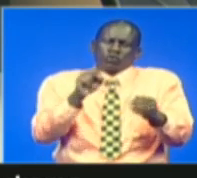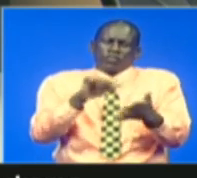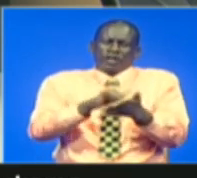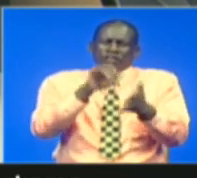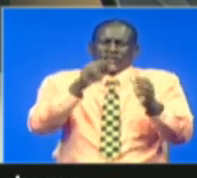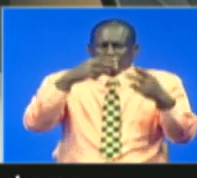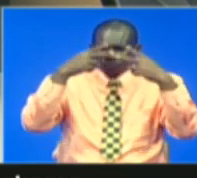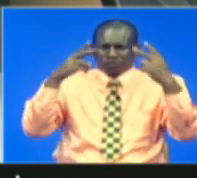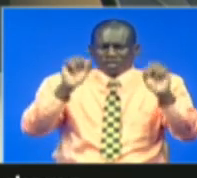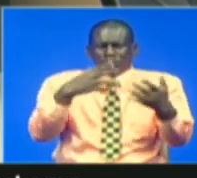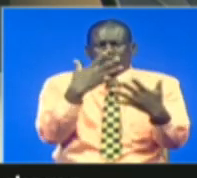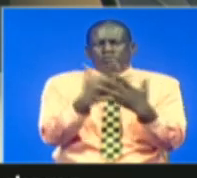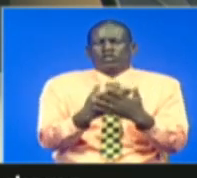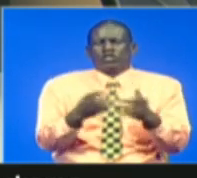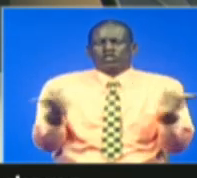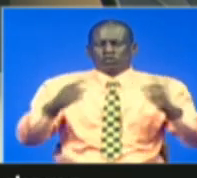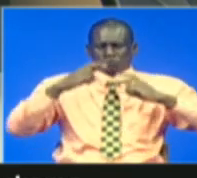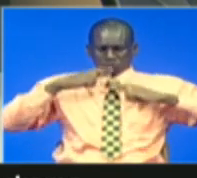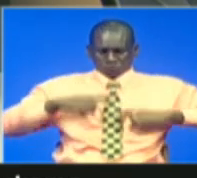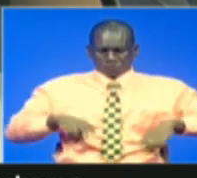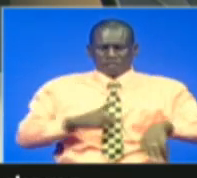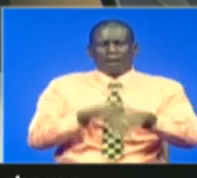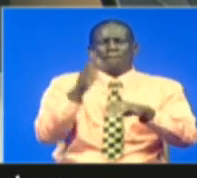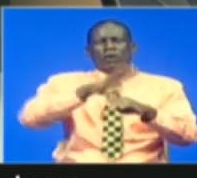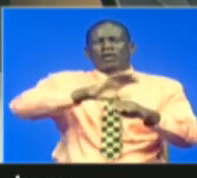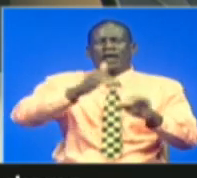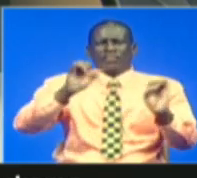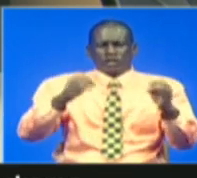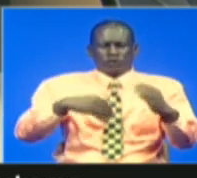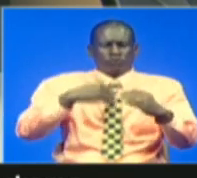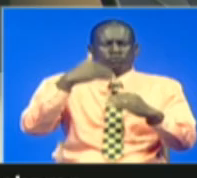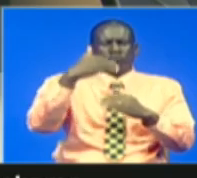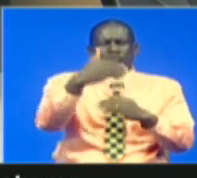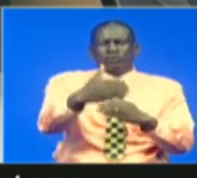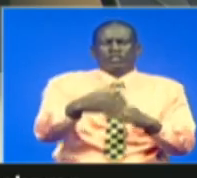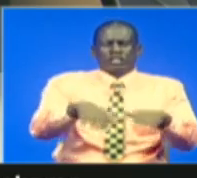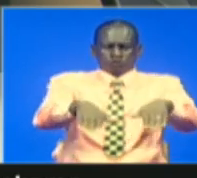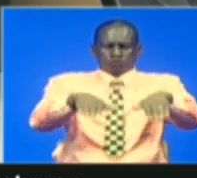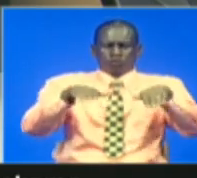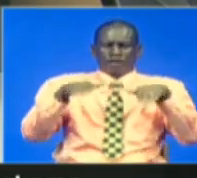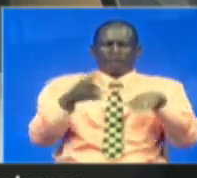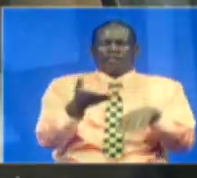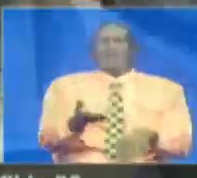nchini. Tunakwenda mapumzikoni, tukirudi tutakuwa na mengi zaidi kwenye NTV Jioni. Usibanduke ulipo.